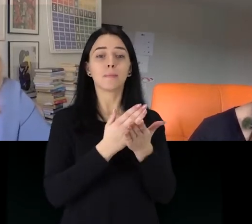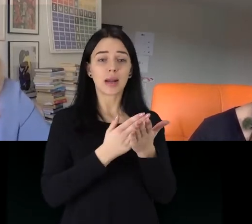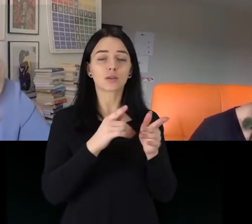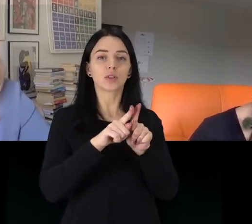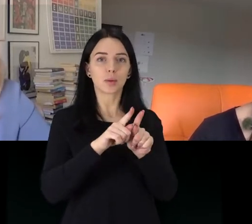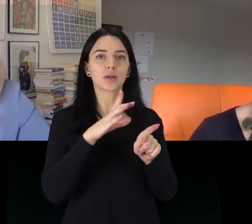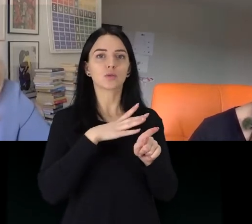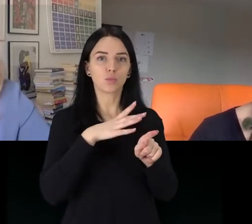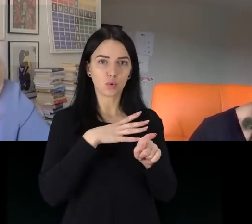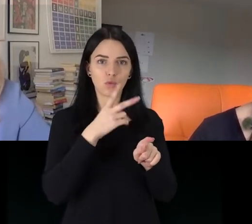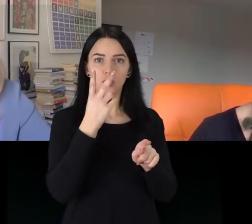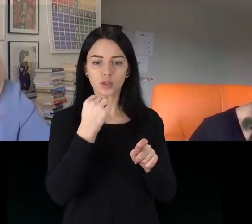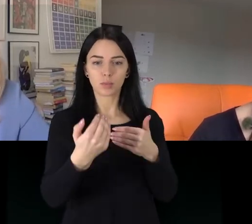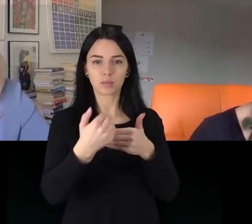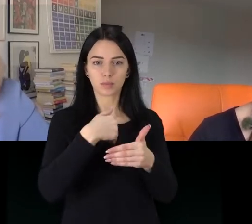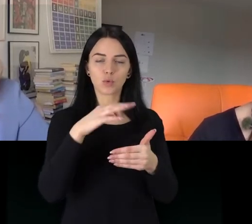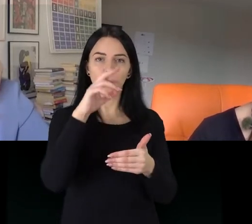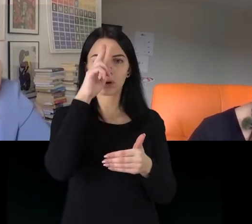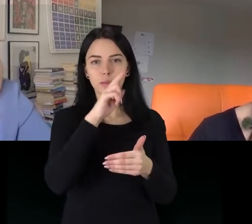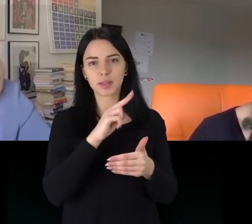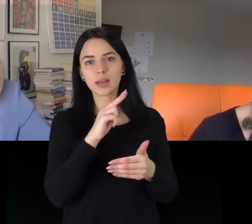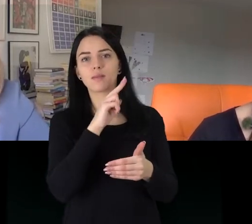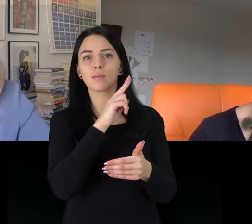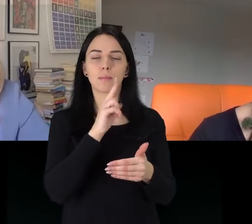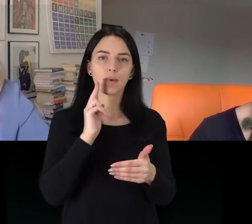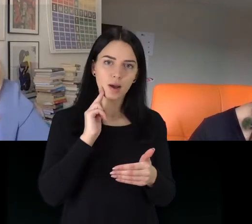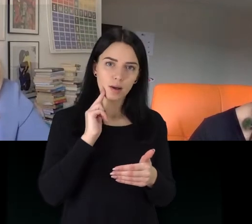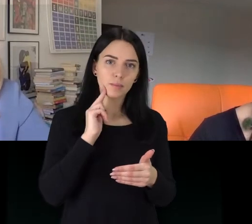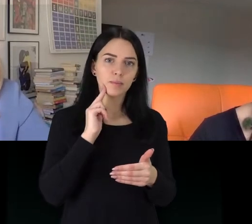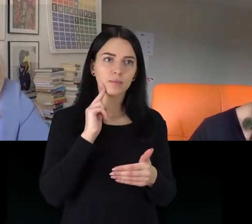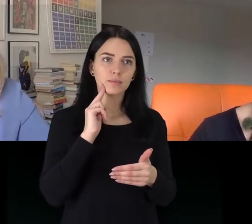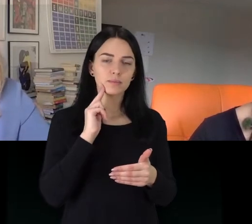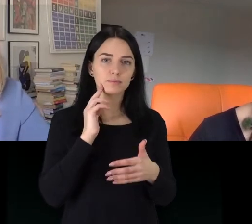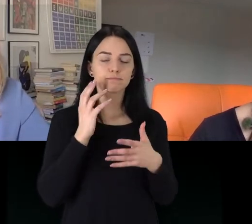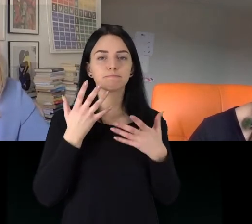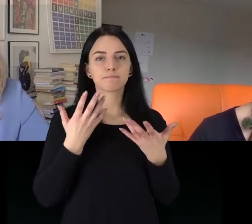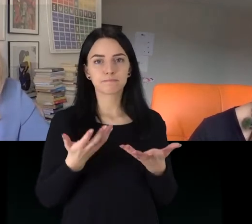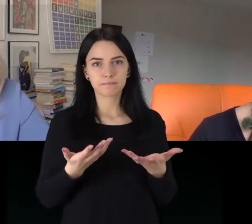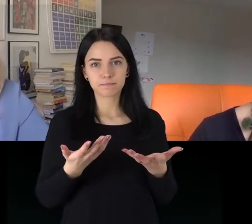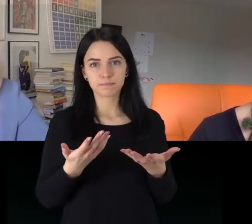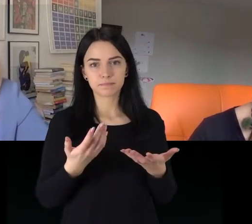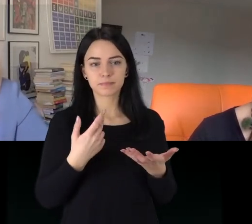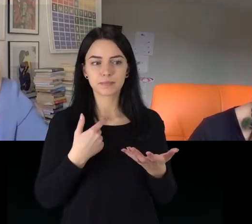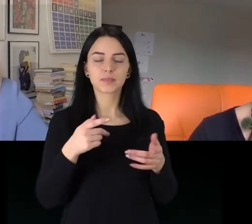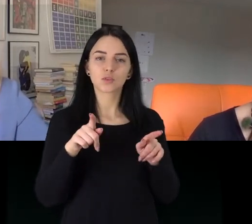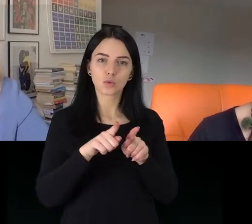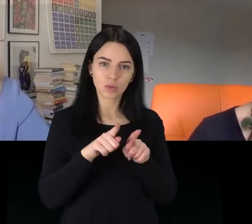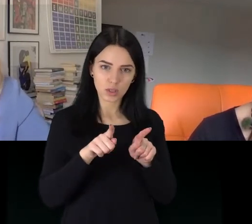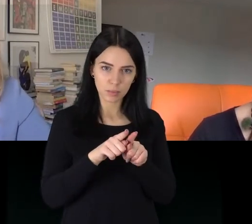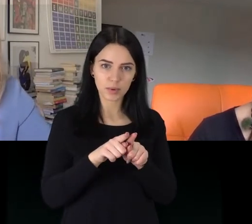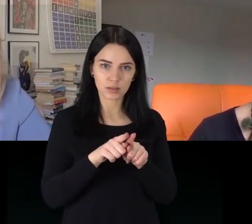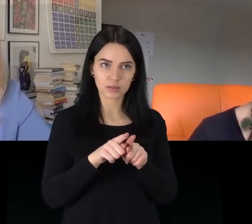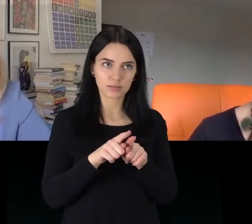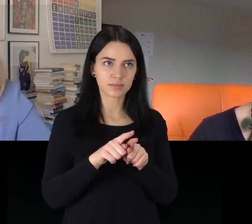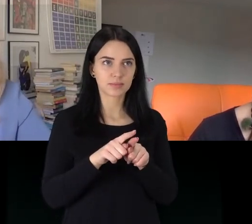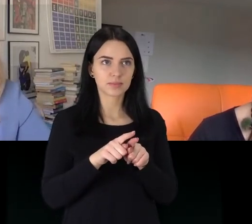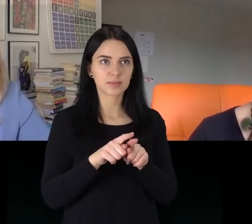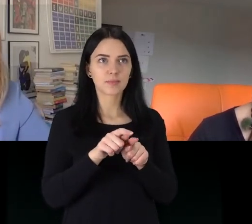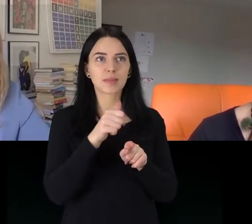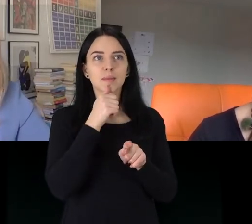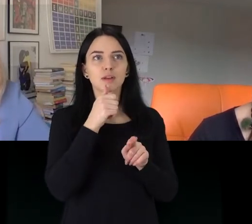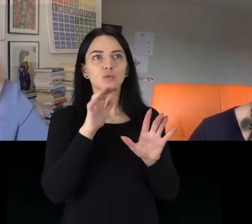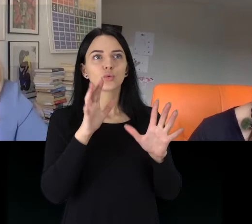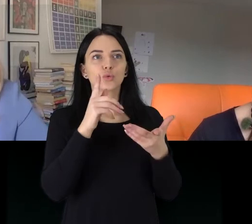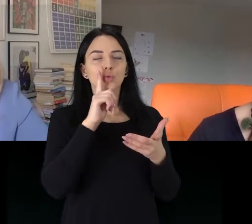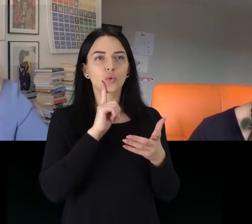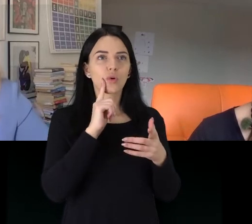pat paauglių, kurie kreipiasi dėl tėvų, mamų arba tėvų. Ir mes tada vėlgi lygiai taip pat, Renata, matot, aš jeigu jūs norit tips and